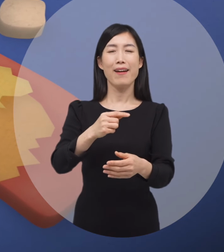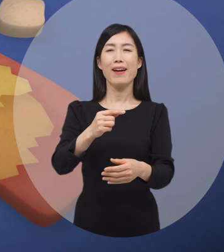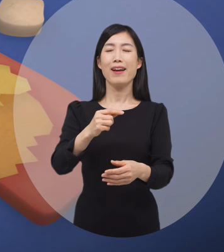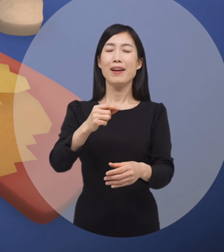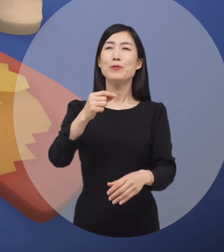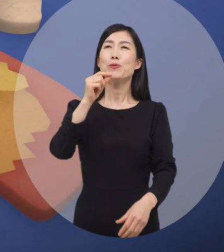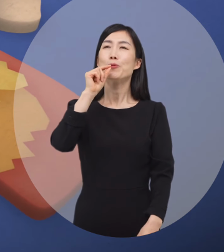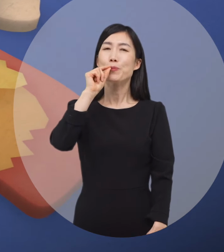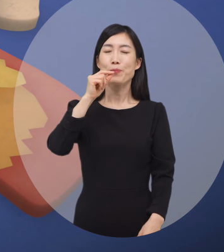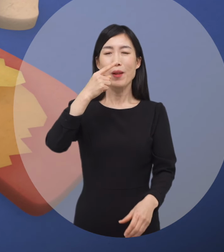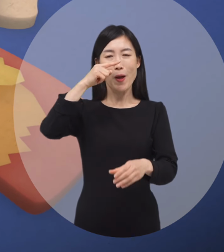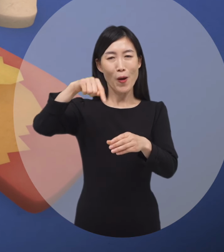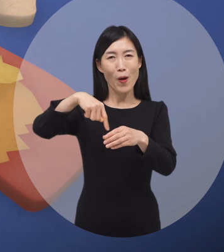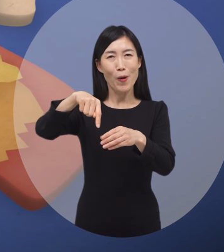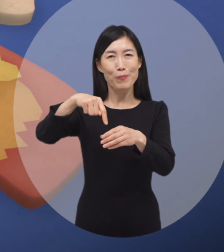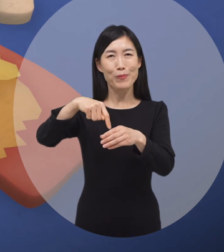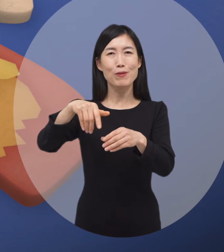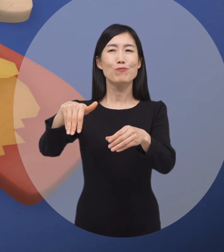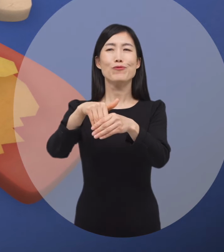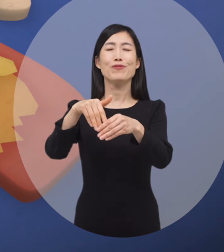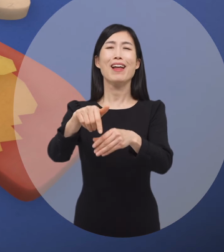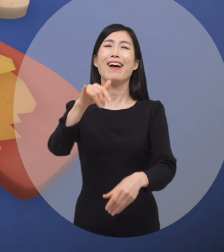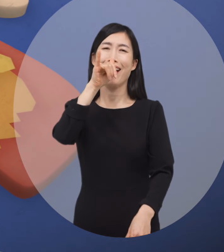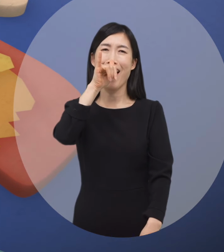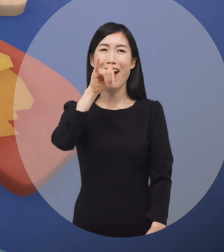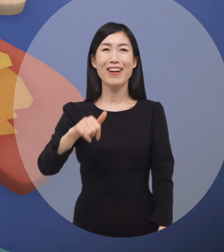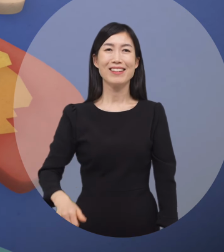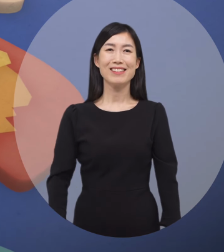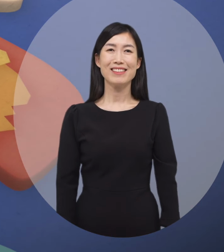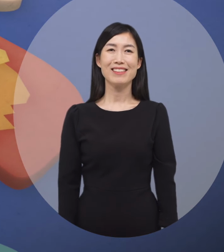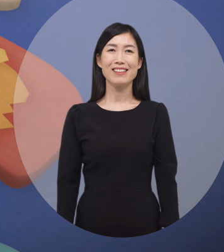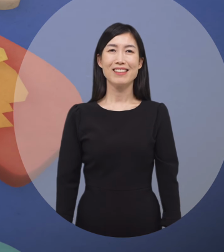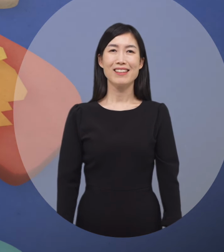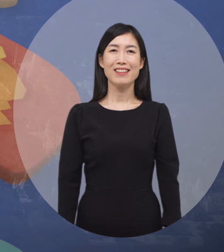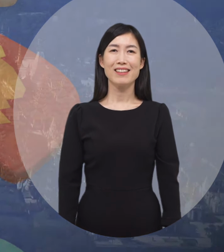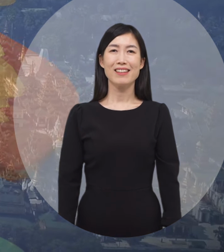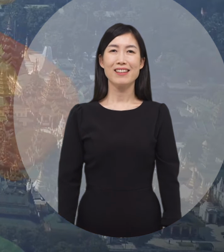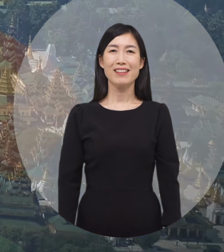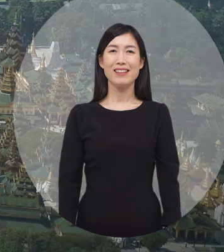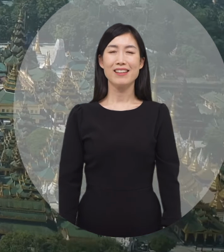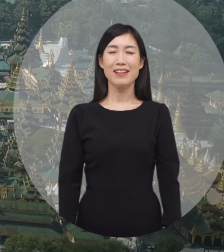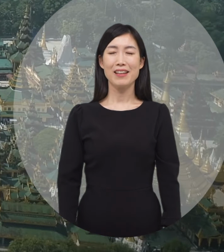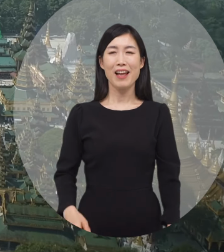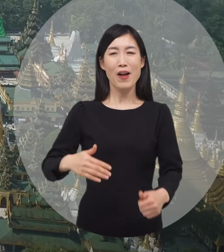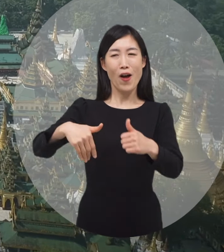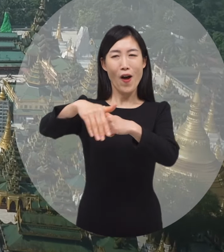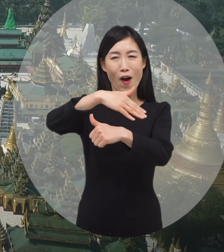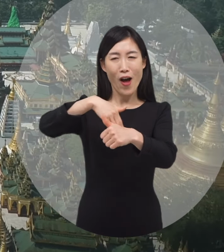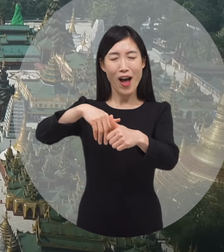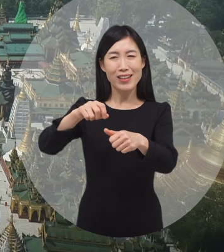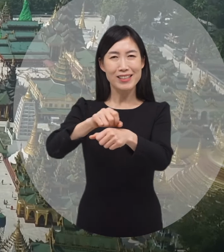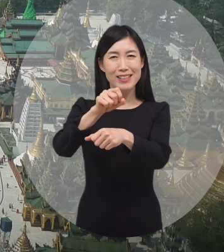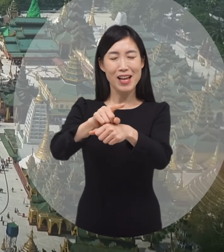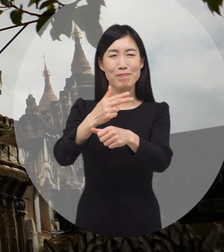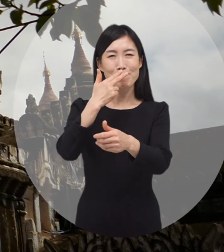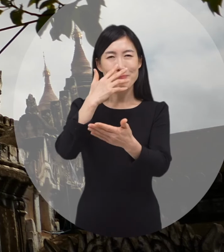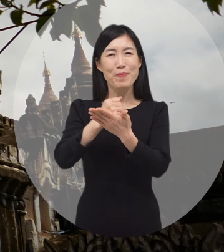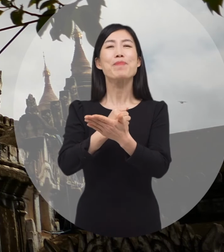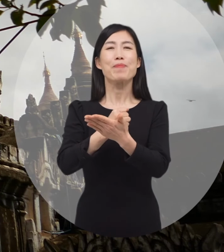자연스럽게 빵과 차, 커피를 즐기는 문화가 자리 잡았는데요. 이러한 사회 문화적 특성을